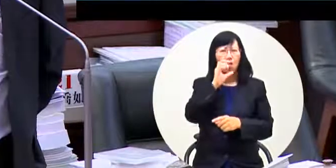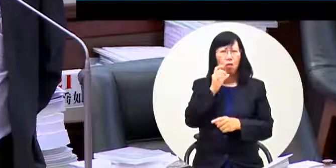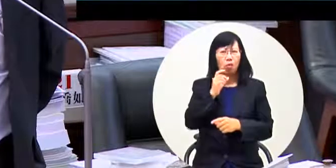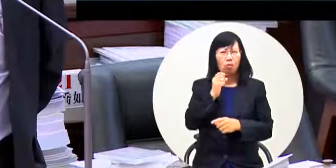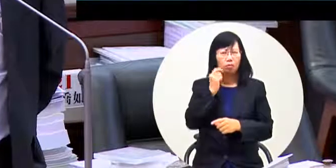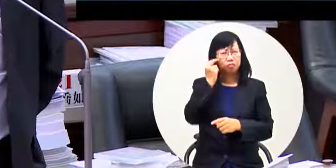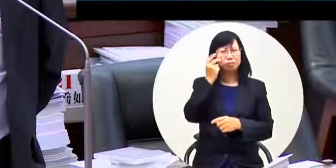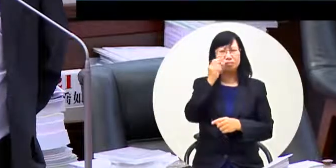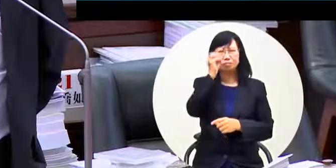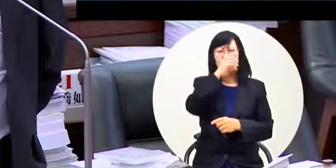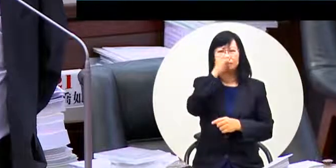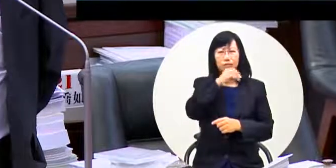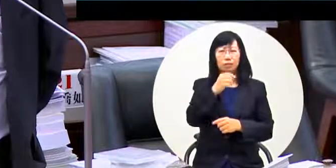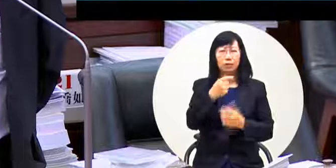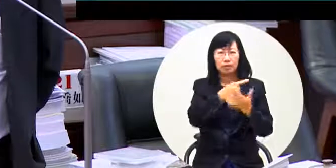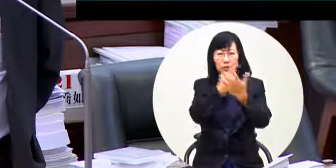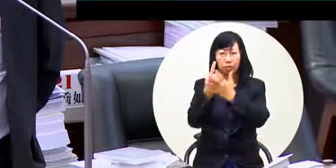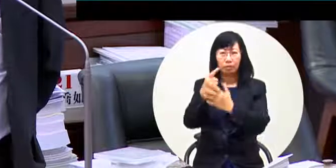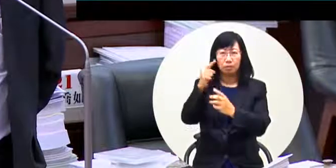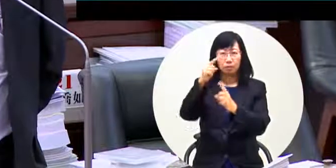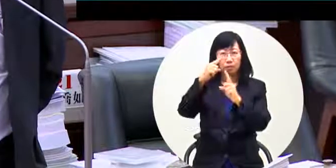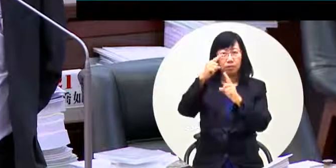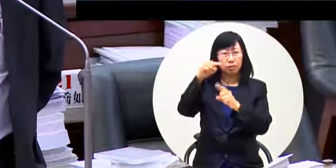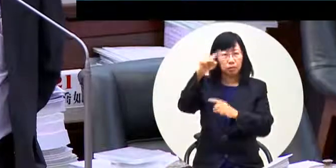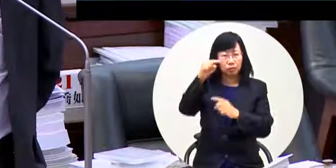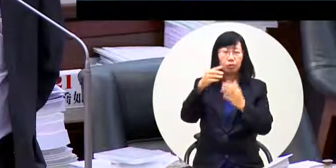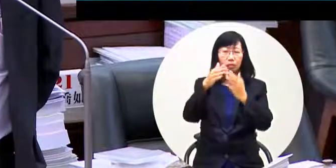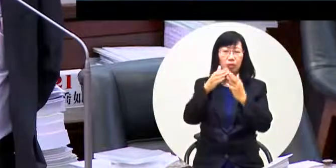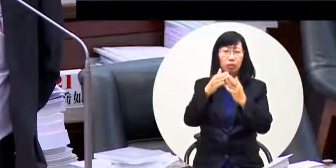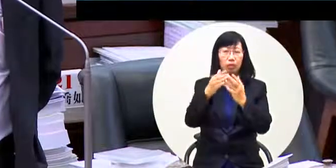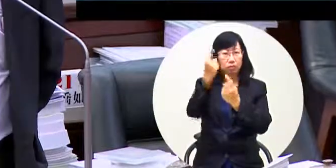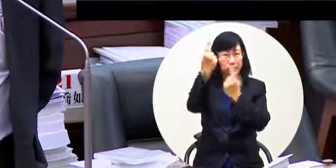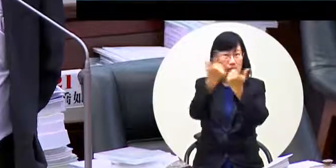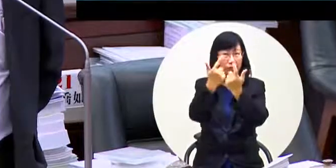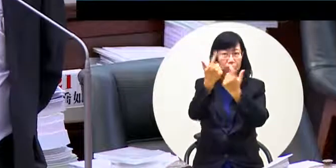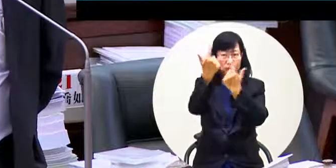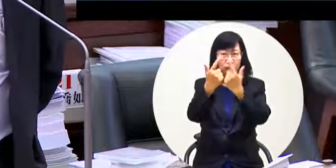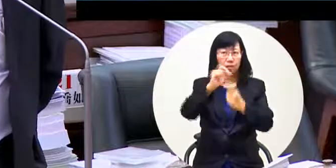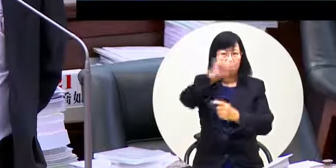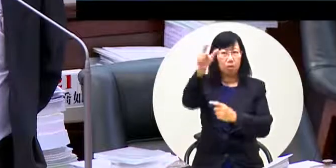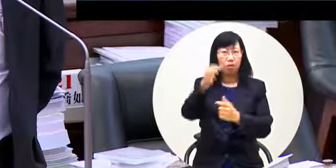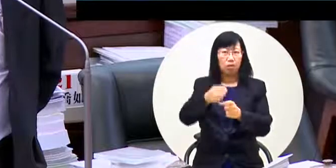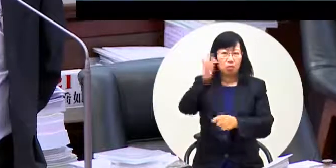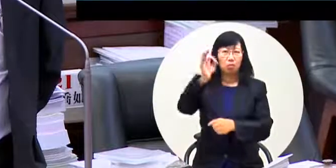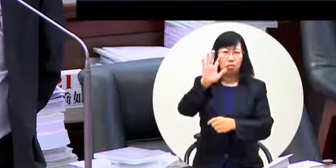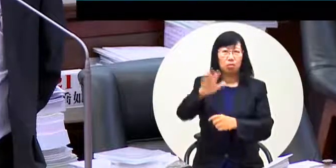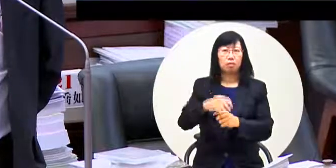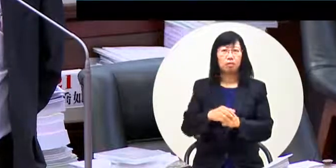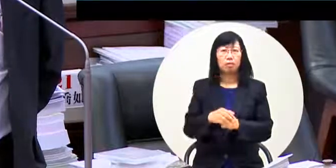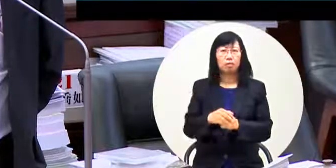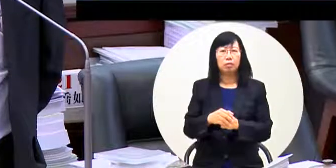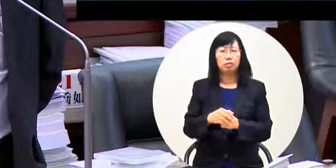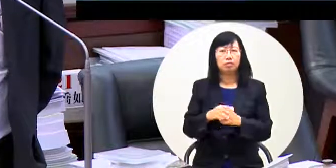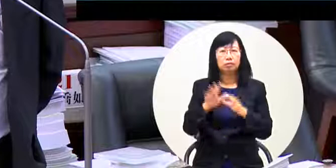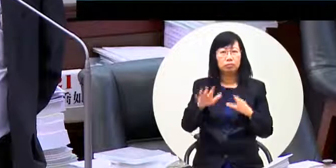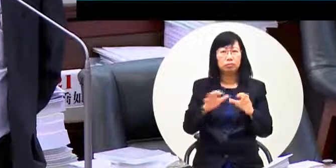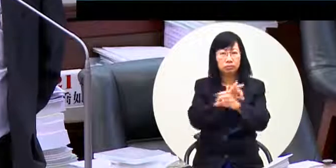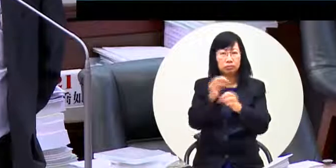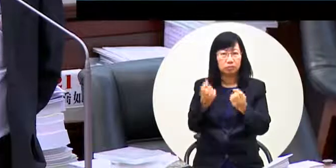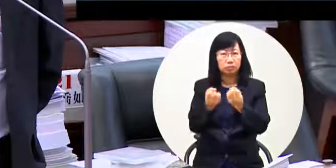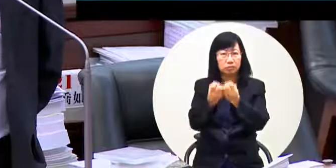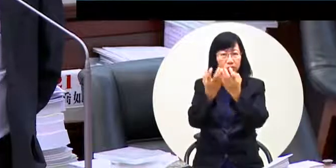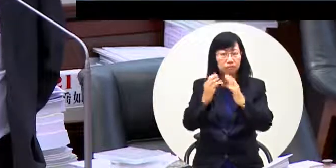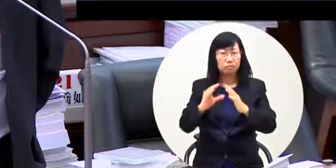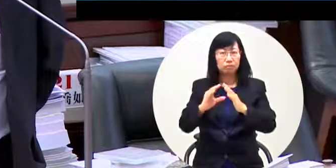比台北市阁较贵啊。所以，我想金花局局长、曾局长拍摄，